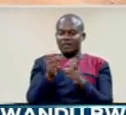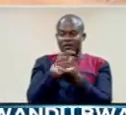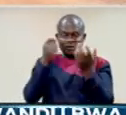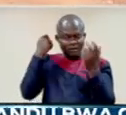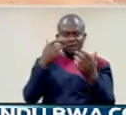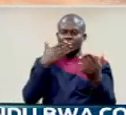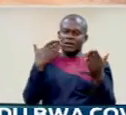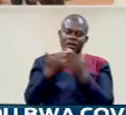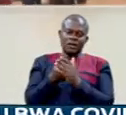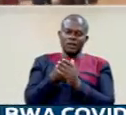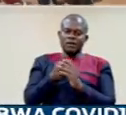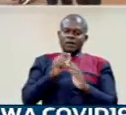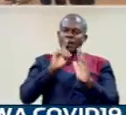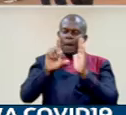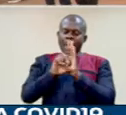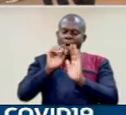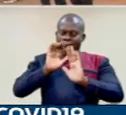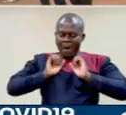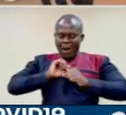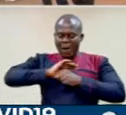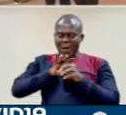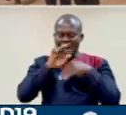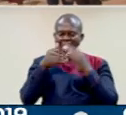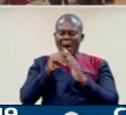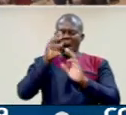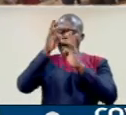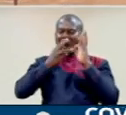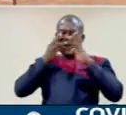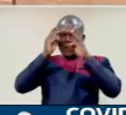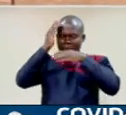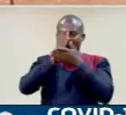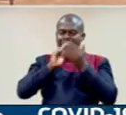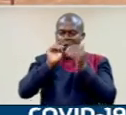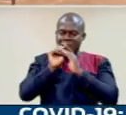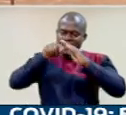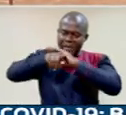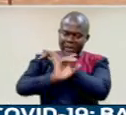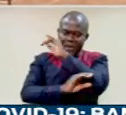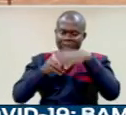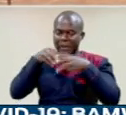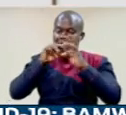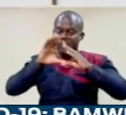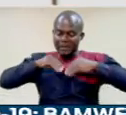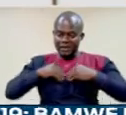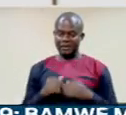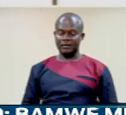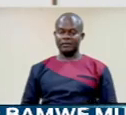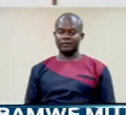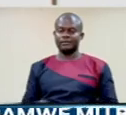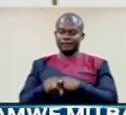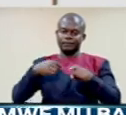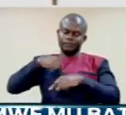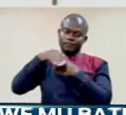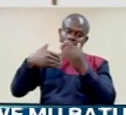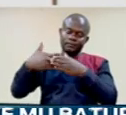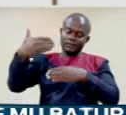bumvise neza amabwiriza yo kwirinda coronavirusi gusaba gahangayikishwa na bamwe muri bagenzi babo binjira mu gihugu mu buryo butemewe. Mwatwe duturiye